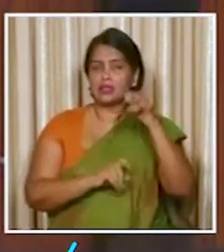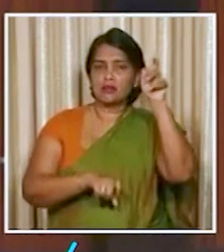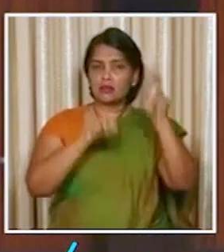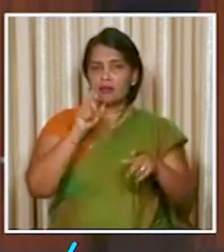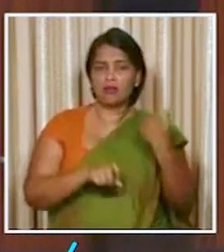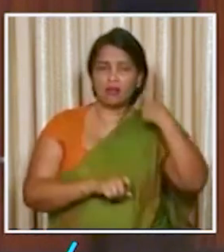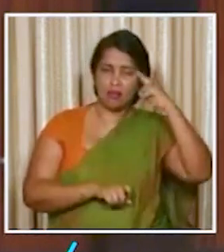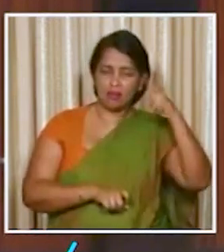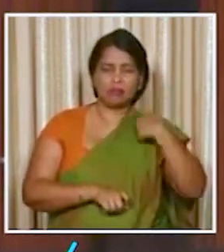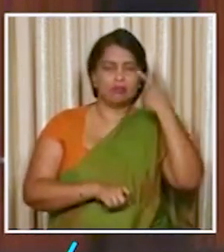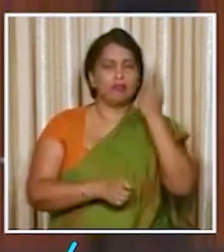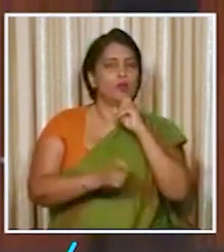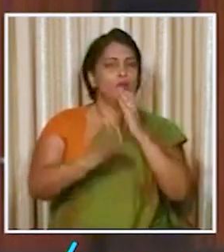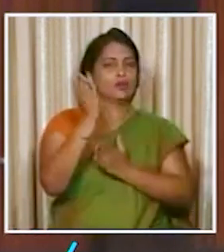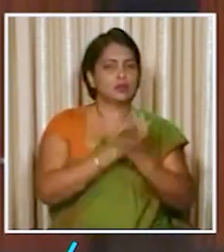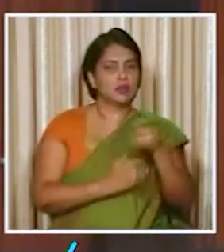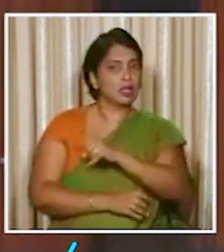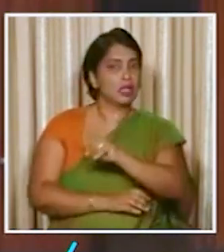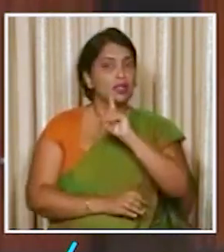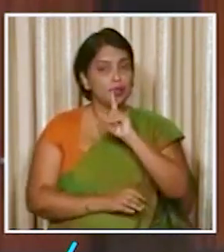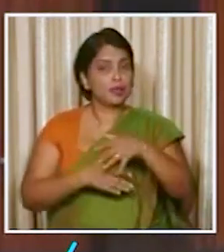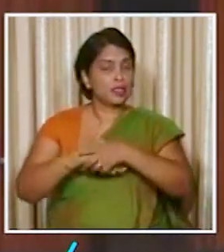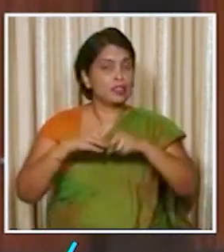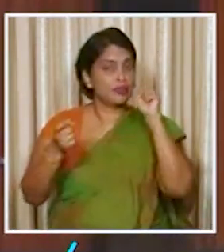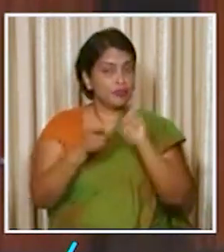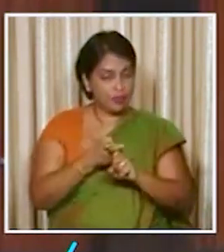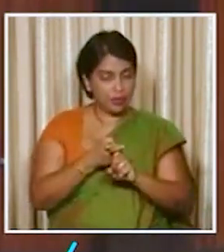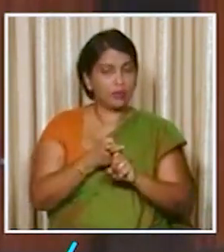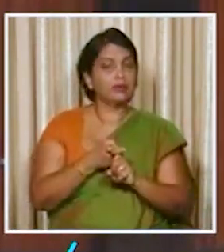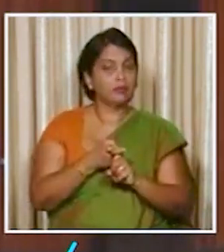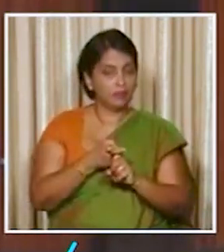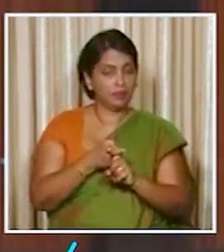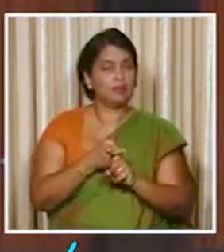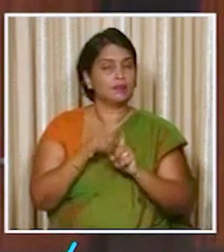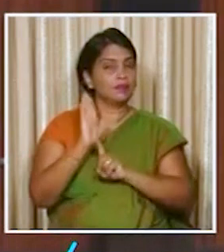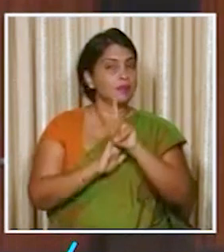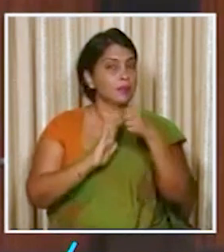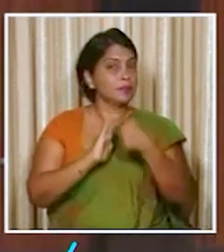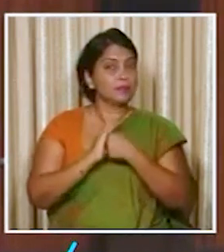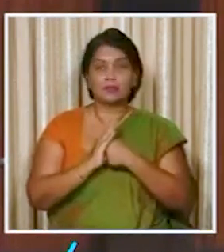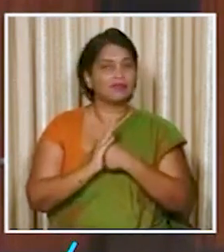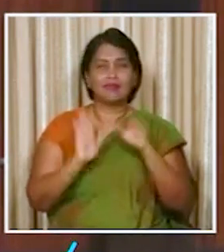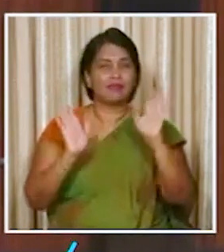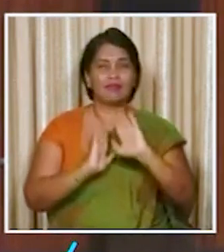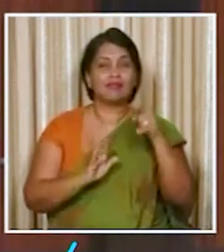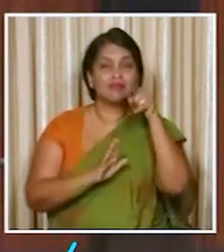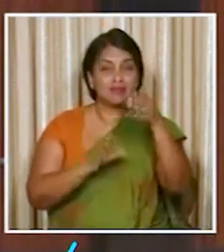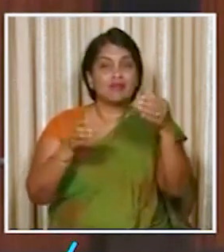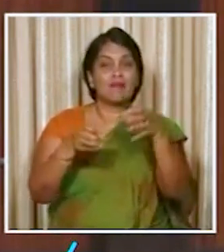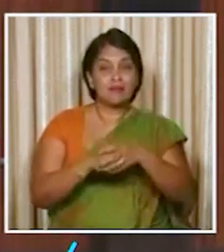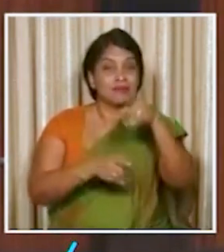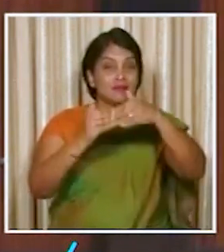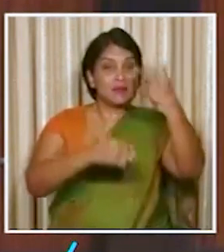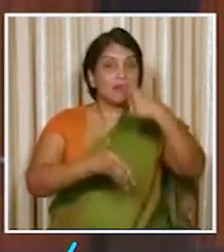නිලධාරීන්ගේ ඕනකමට දාපු නඩුවක් කියලා. දැන් මෙතුමා කිව්වා වගේ ජාතිවාදී කට්ටිය උතුරු නැගෙනේ නෙවෙයි එපා වෙලා තියෙන්නේ. මෙතුමන්ලට ඊළඟපාර